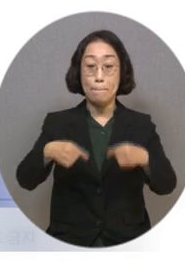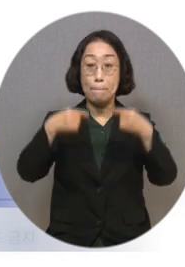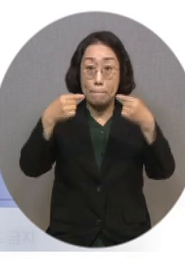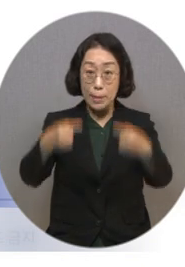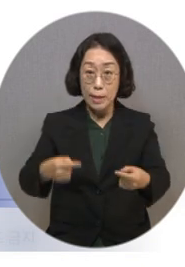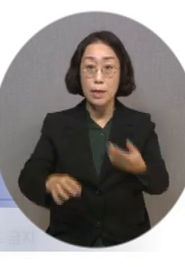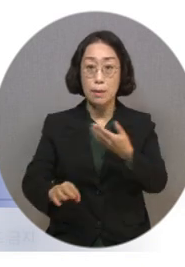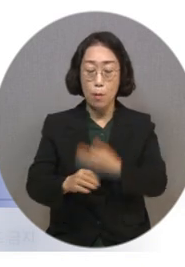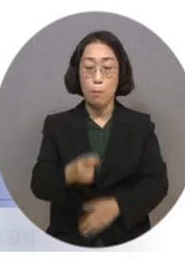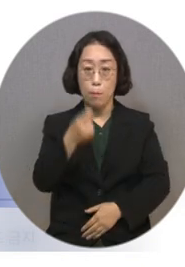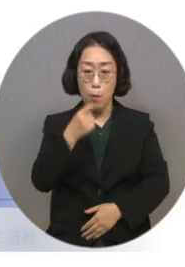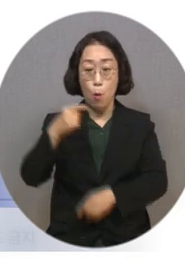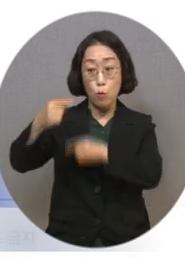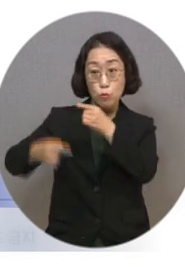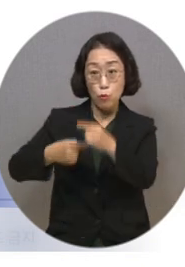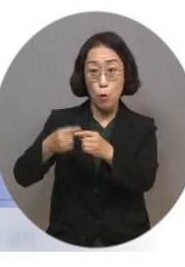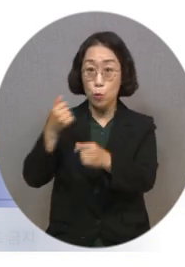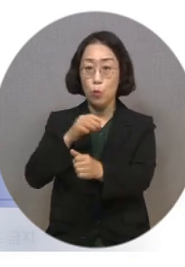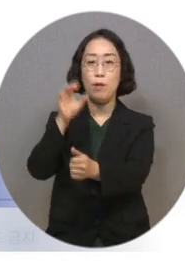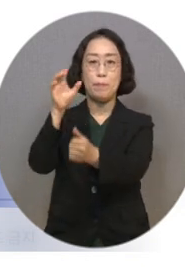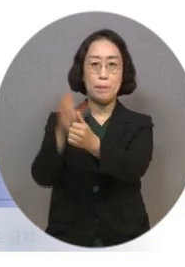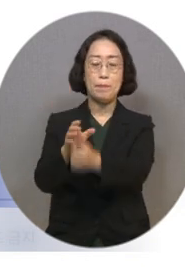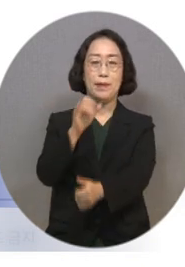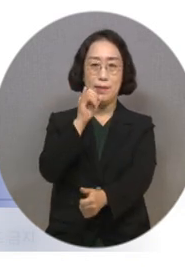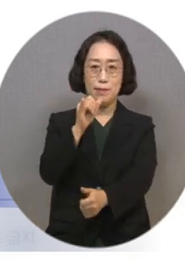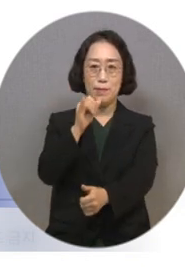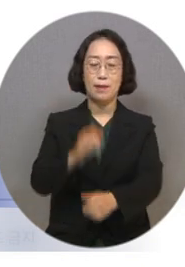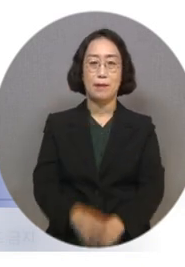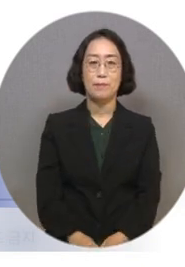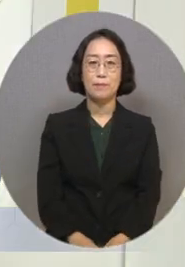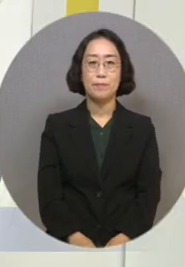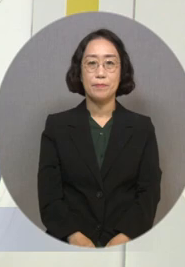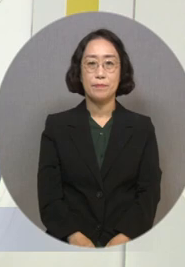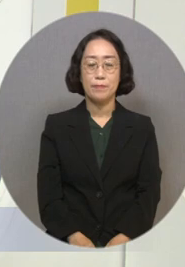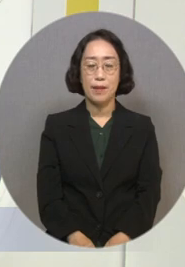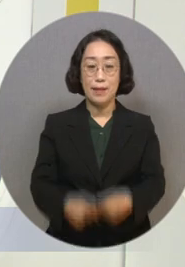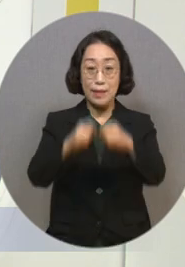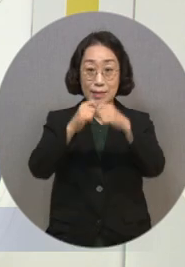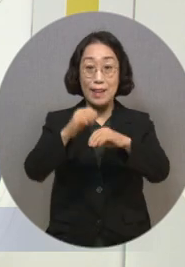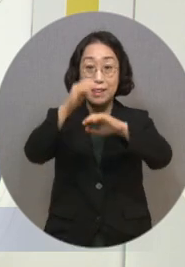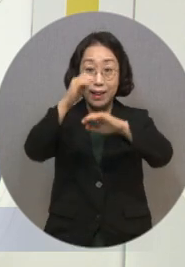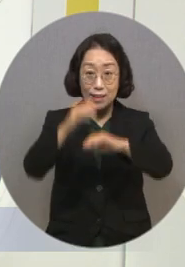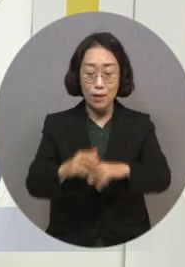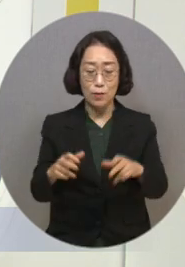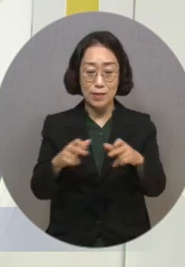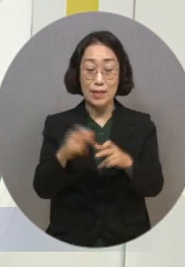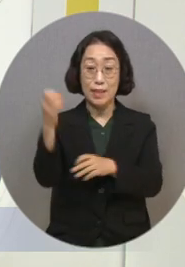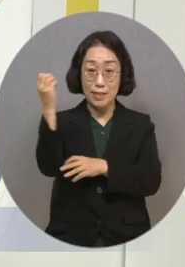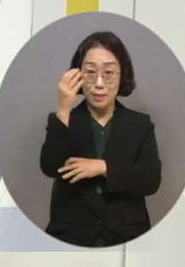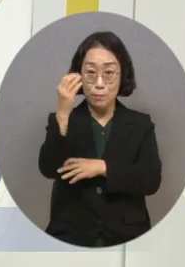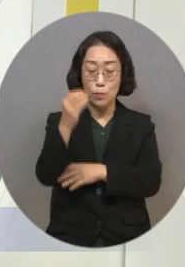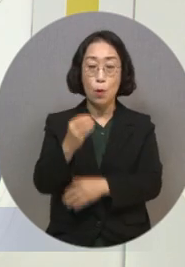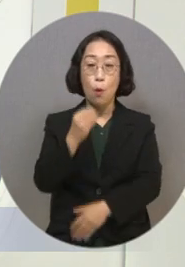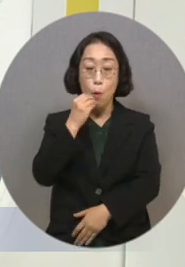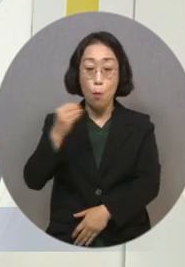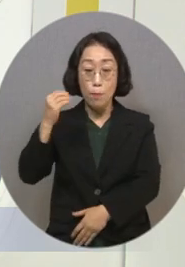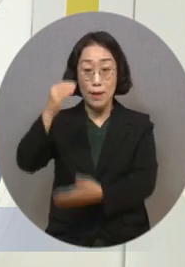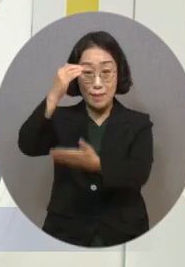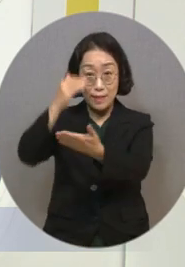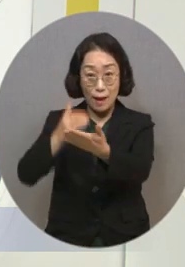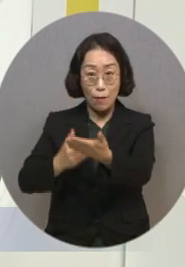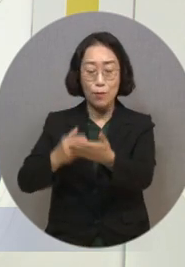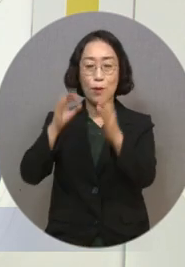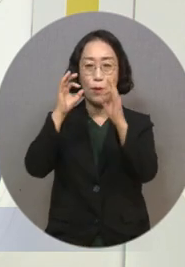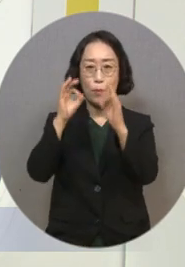참여할 수 있고 수어 통역사도 배치될 예정입니다 더 자세한 뉴스는 장애인 신문과 웰페어 뉴스 홈페이지를